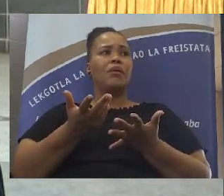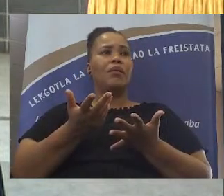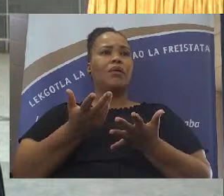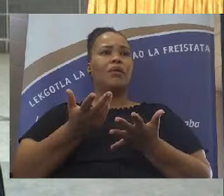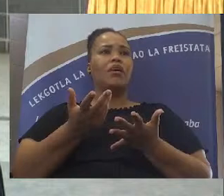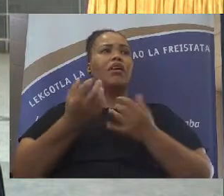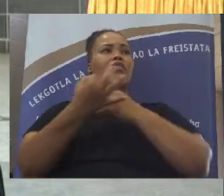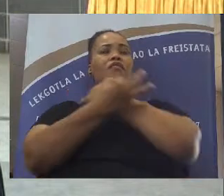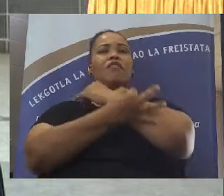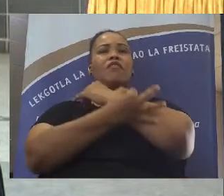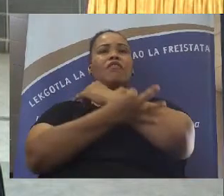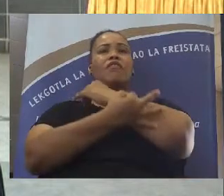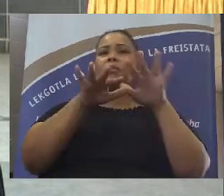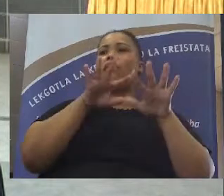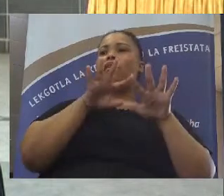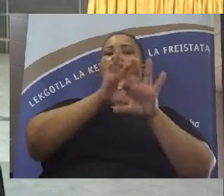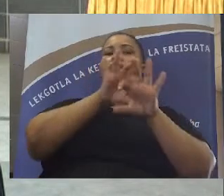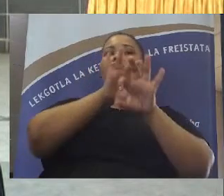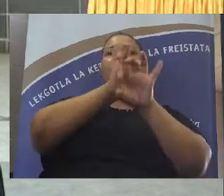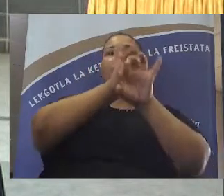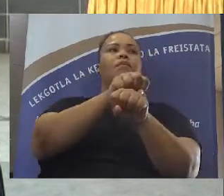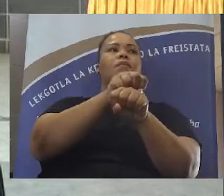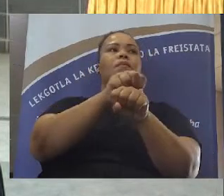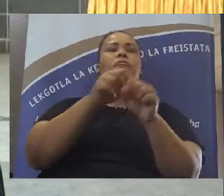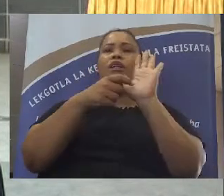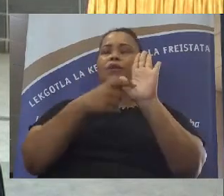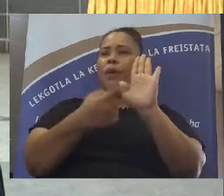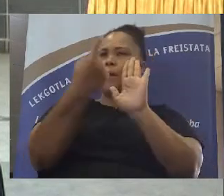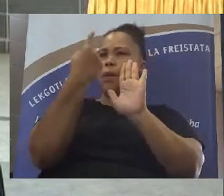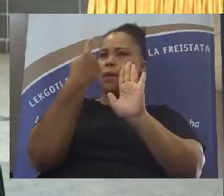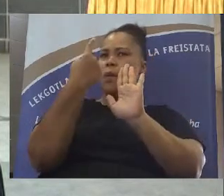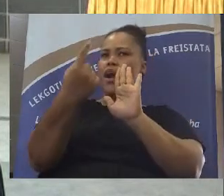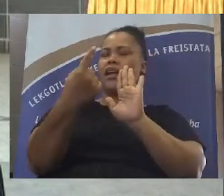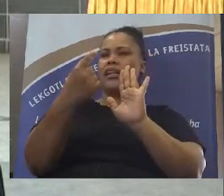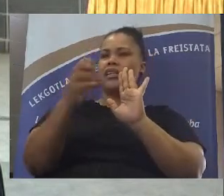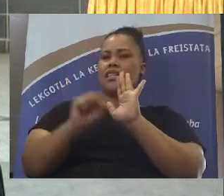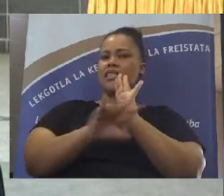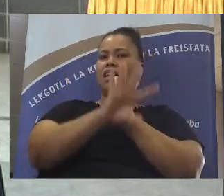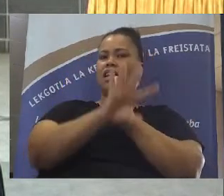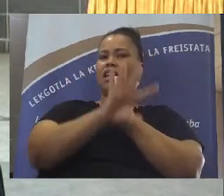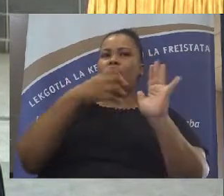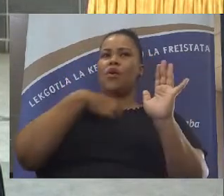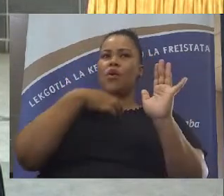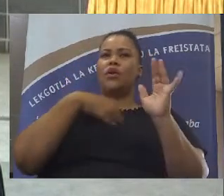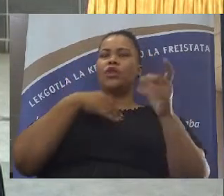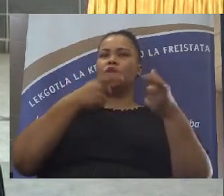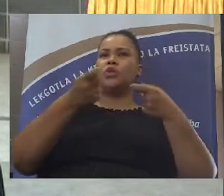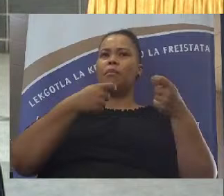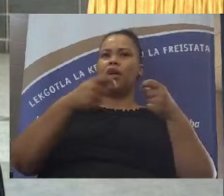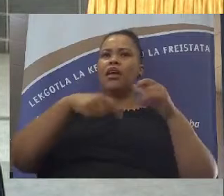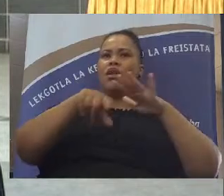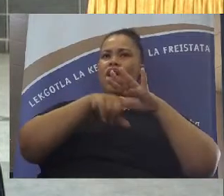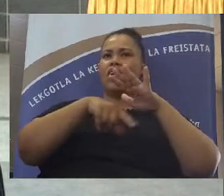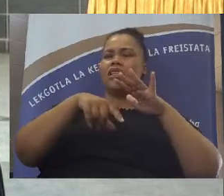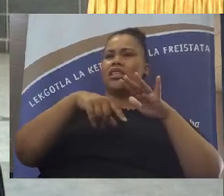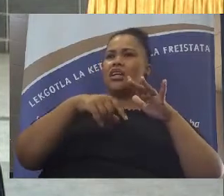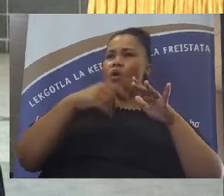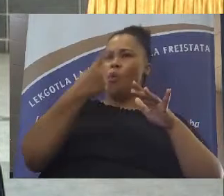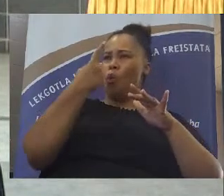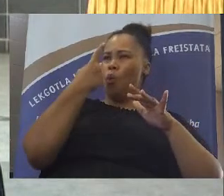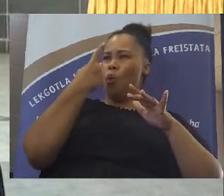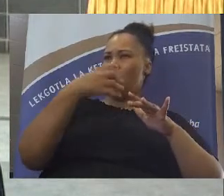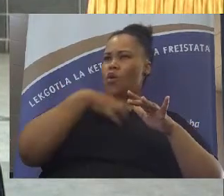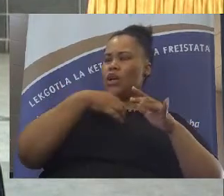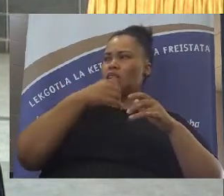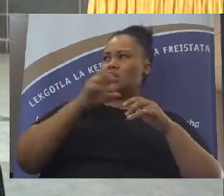deur die foreigners. Wys my een South African owned shop of tuck shop in die lokasies in. As